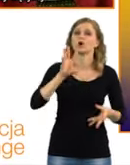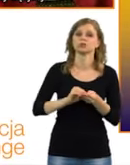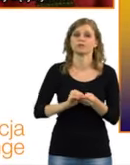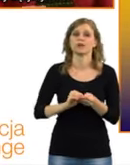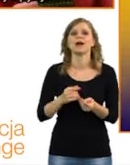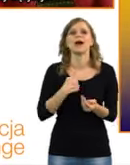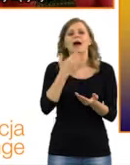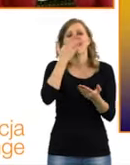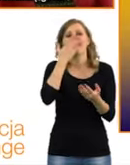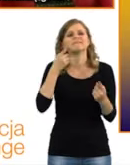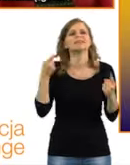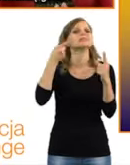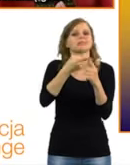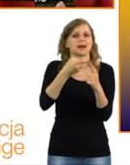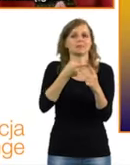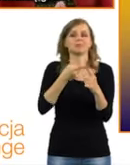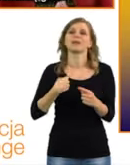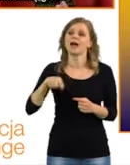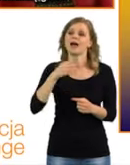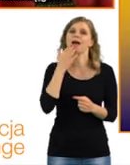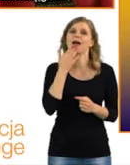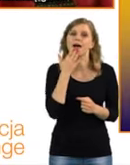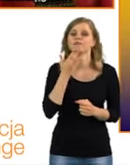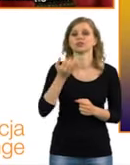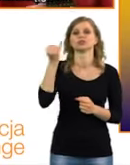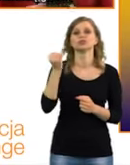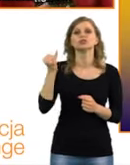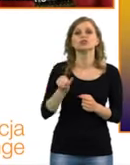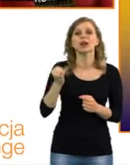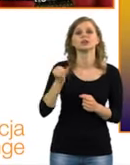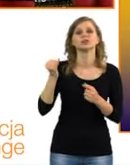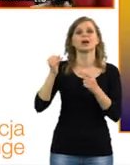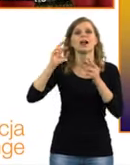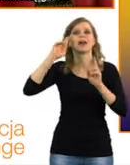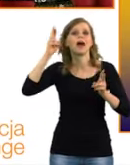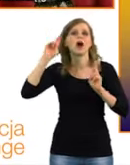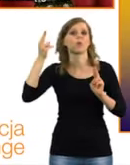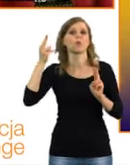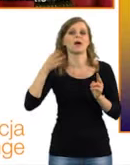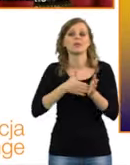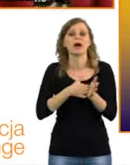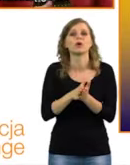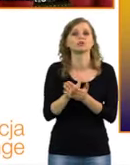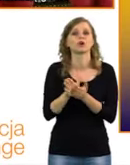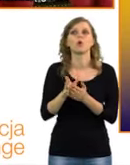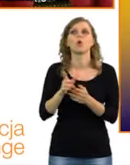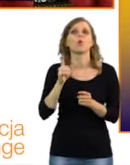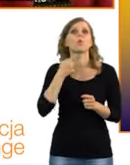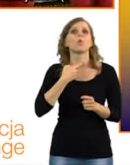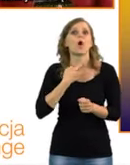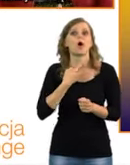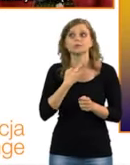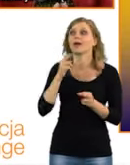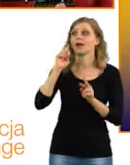Podsumowując, do czego my dążymy? Chcemy, żeby dziecko reagowało początkowo na melodię